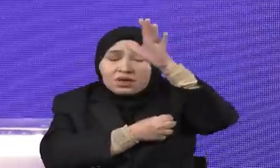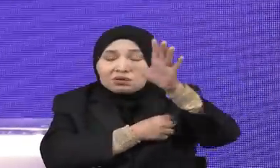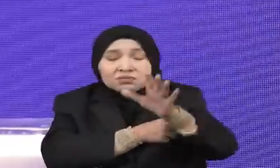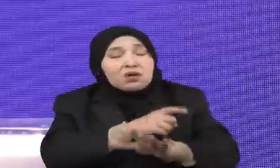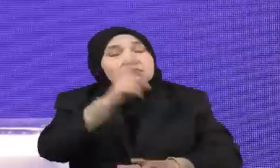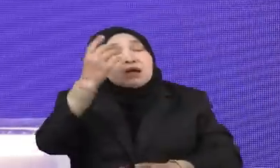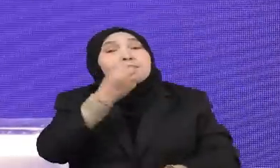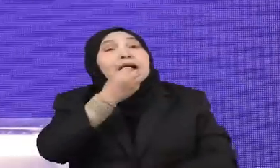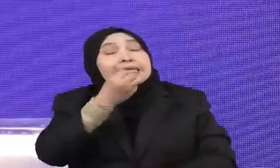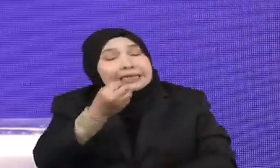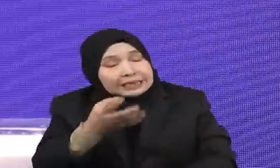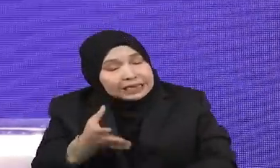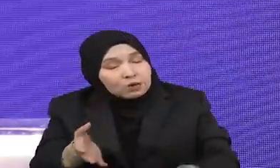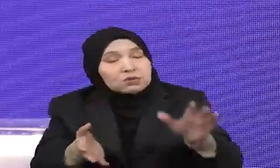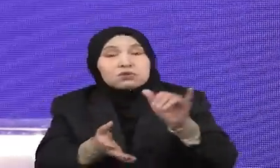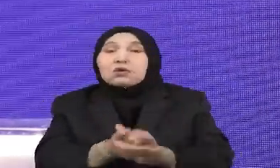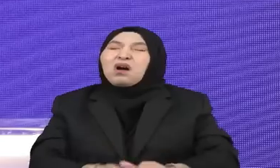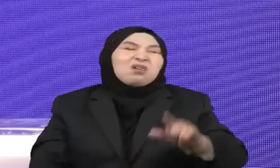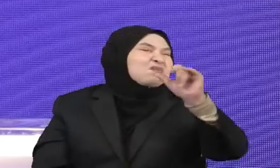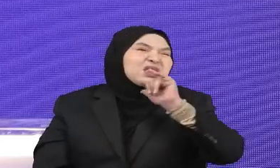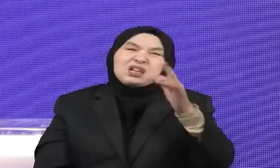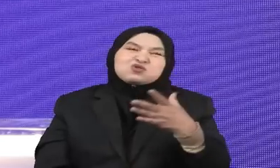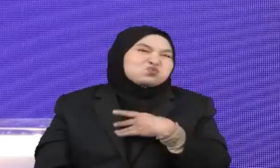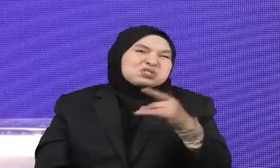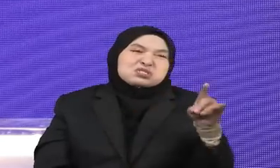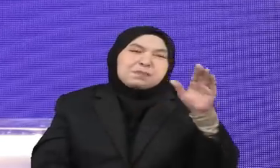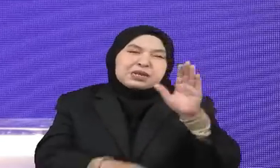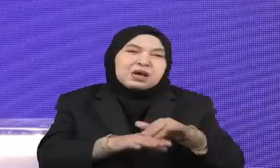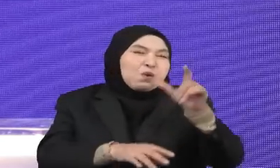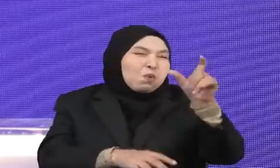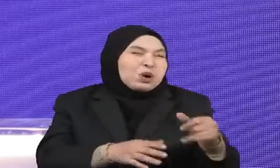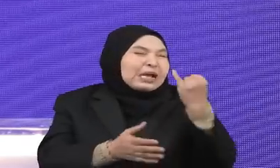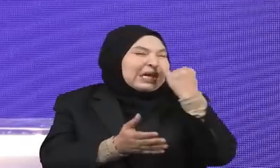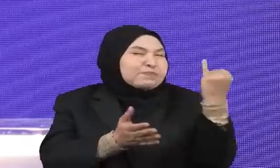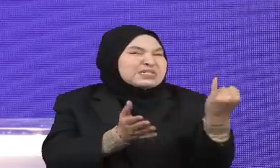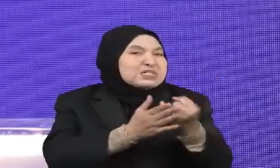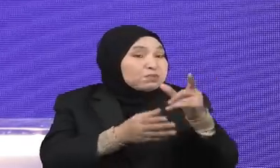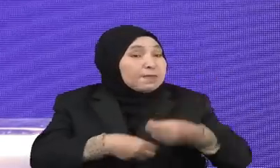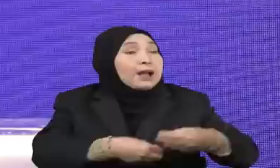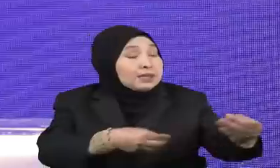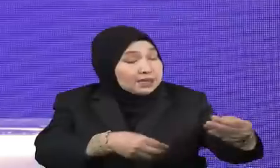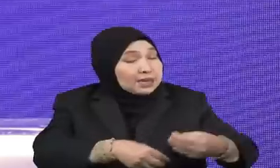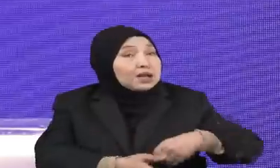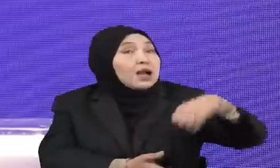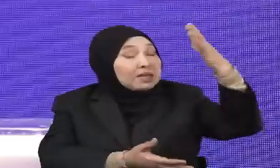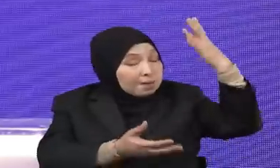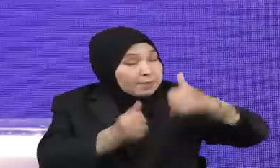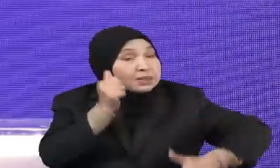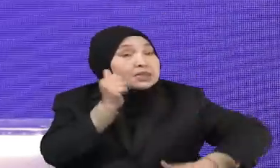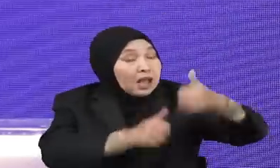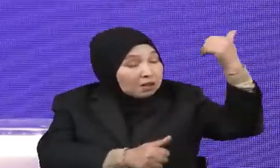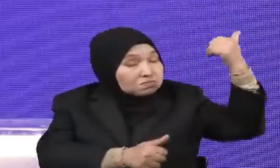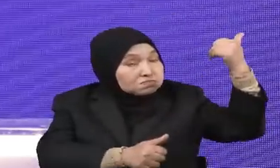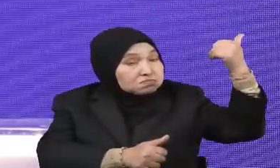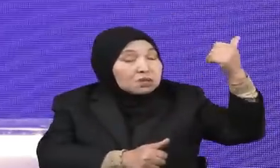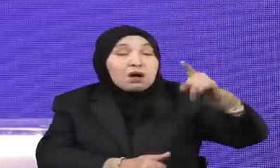wallahu la yuhibbu dzalimin ya Allah tak suka penjalin Allah bagi dia kaya menang kepada tentara uhud